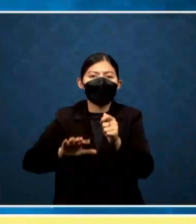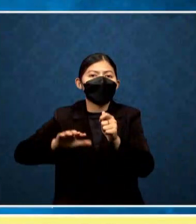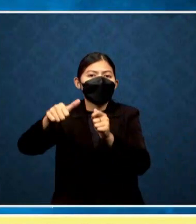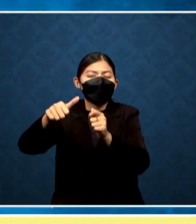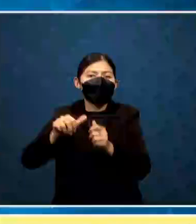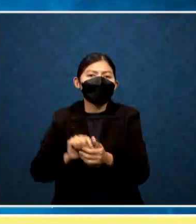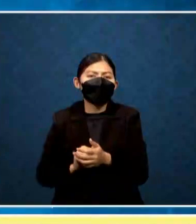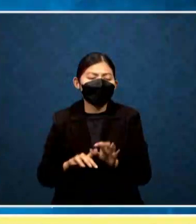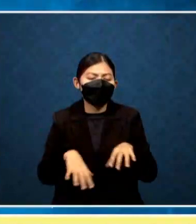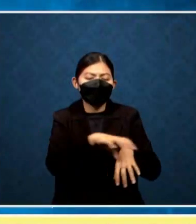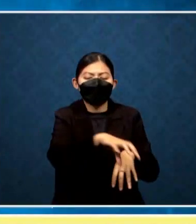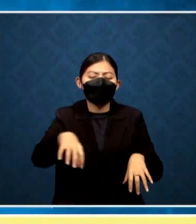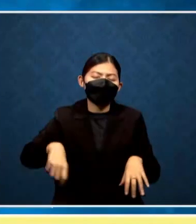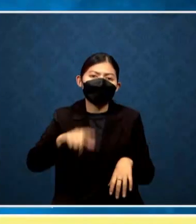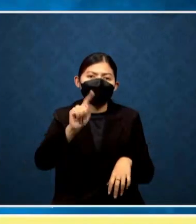ำนวน